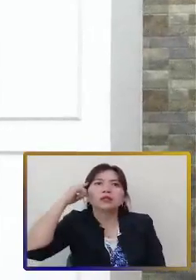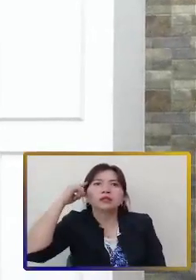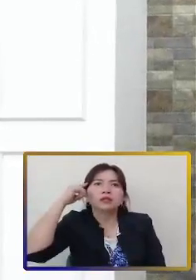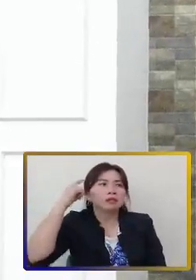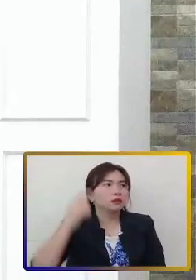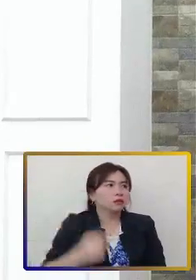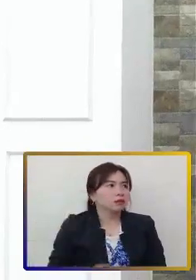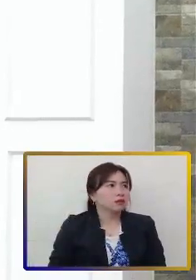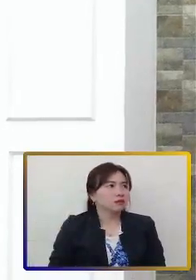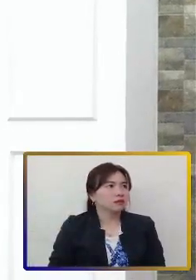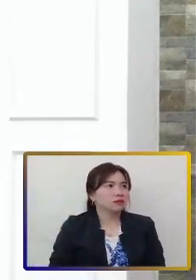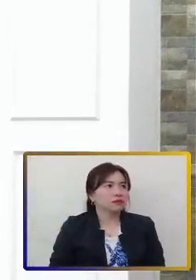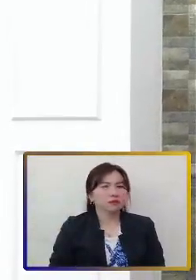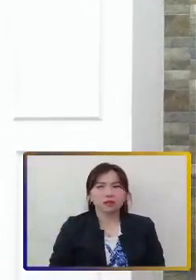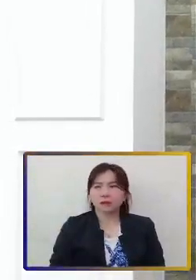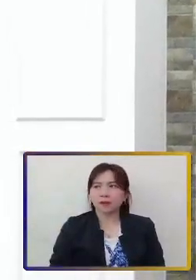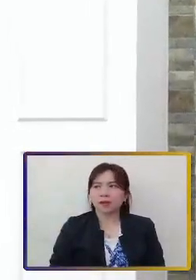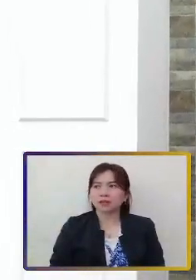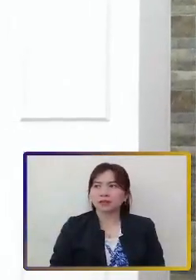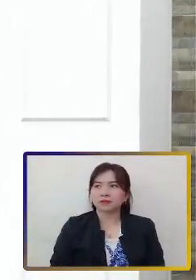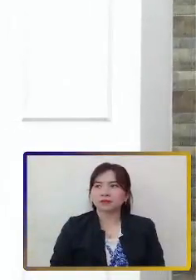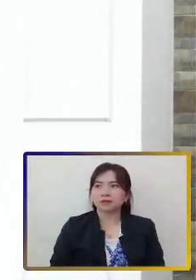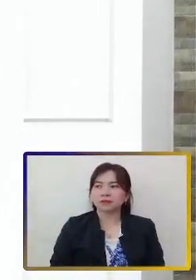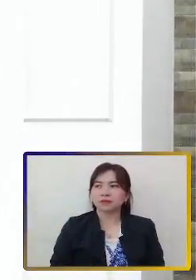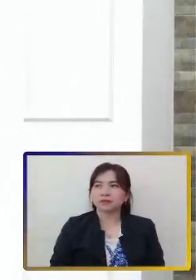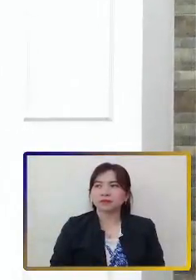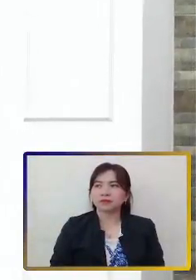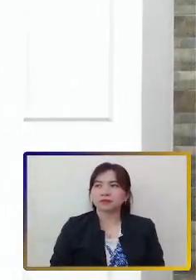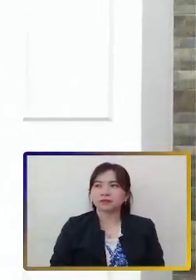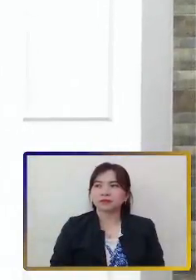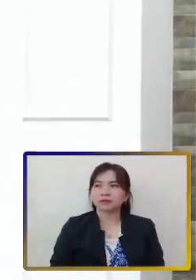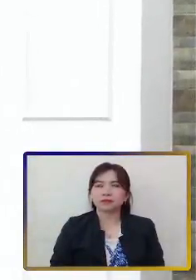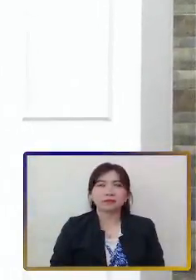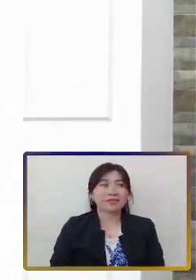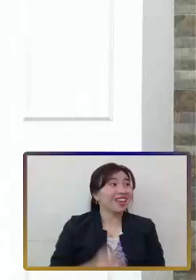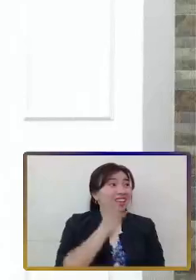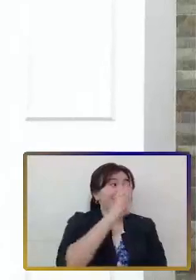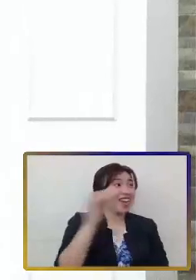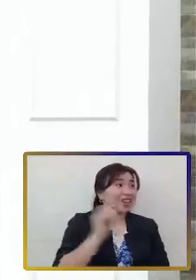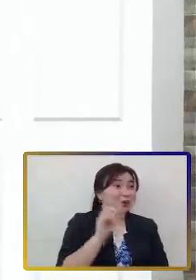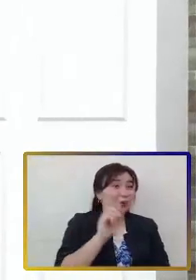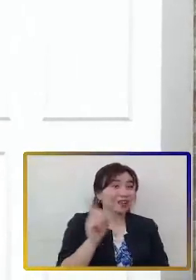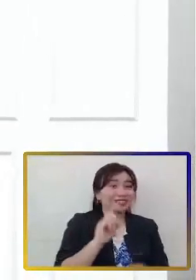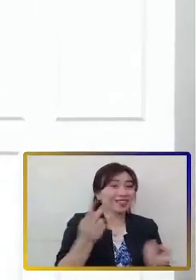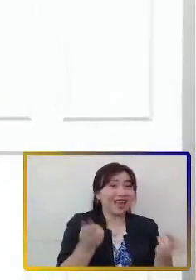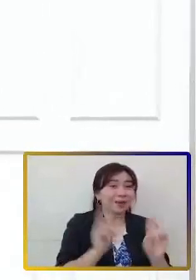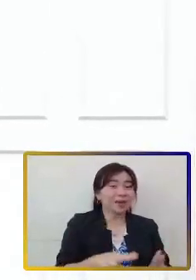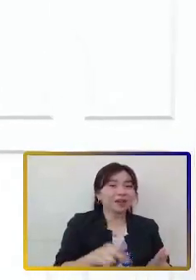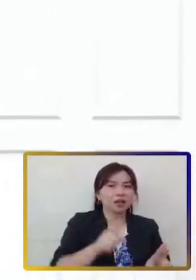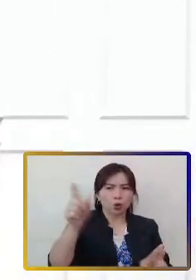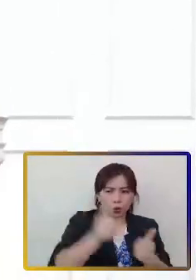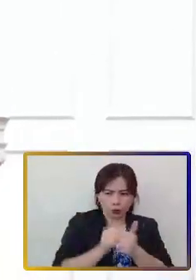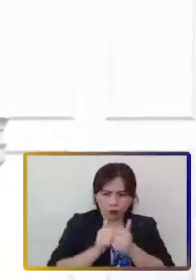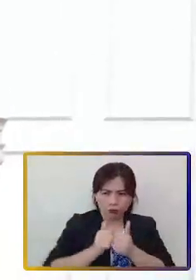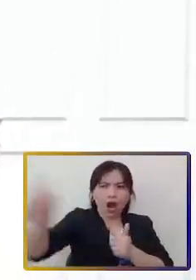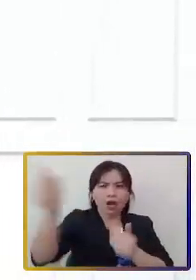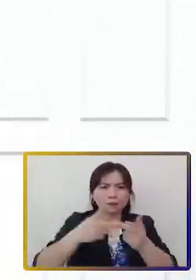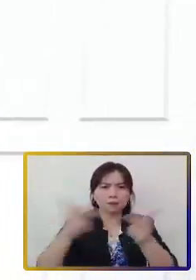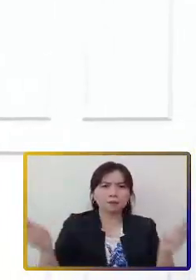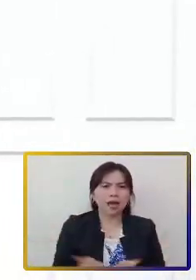ano Sagada ba yun mga picture-picture pa doon magse-set Akalain mo scripted yung ginagawa mo